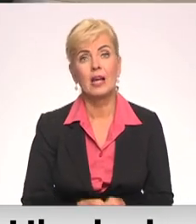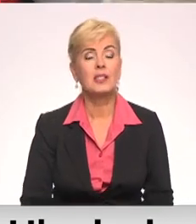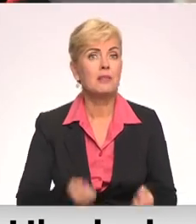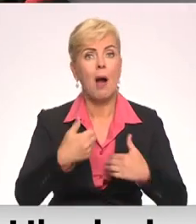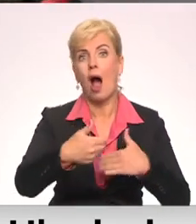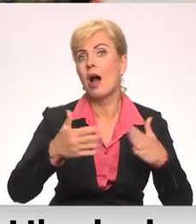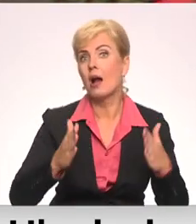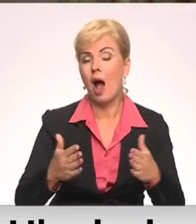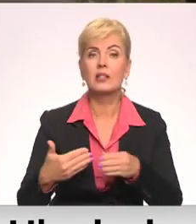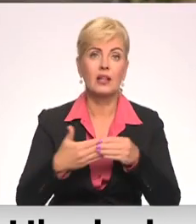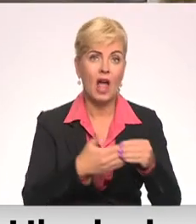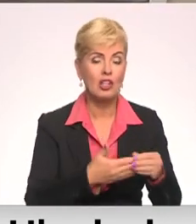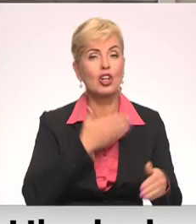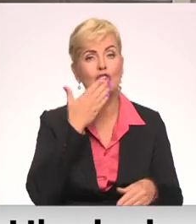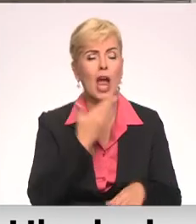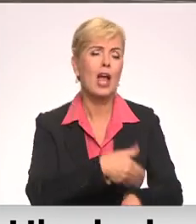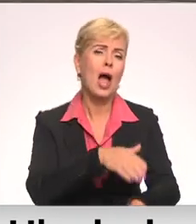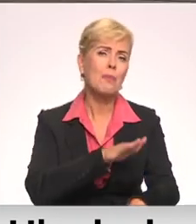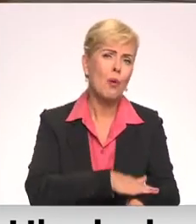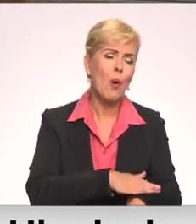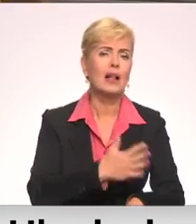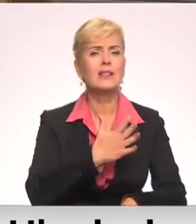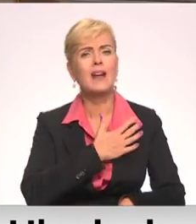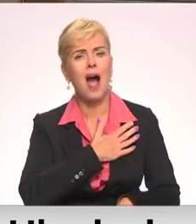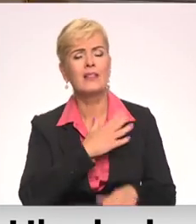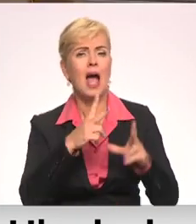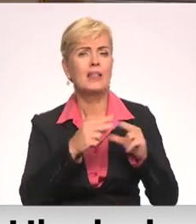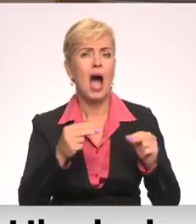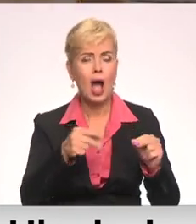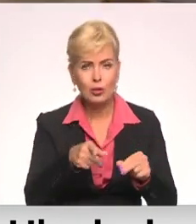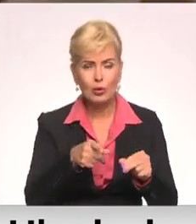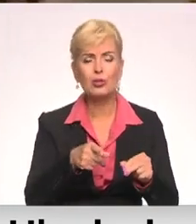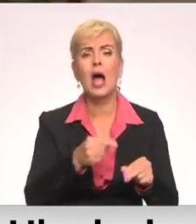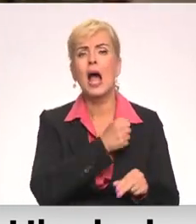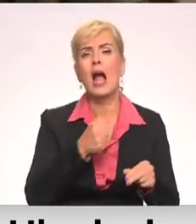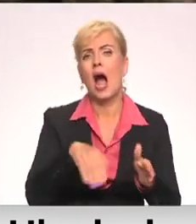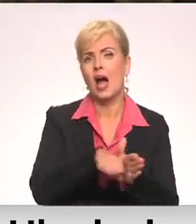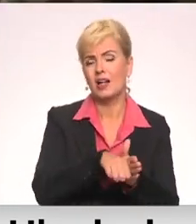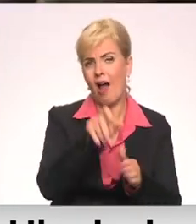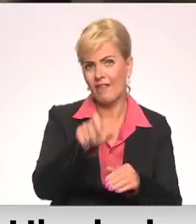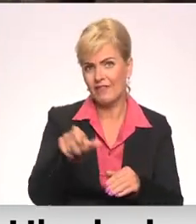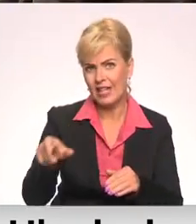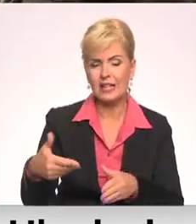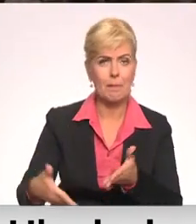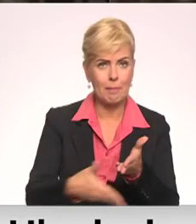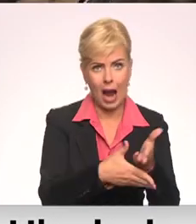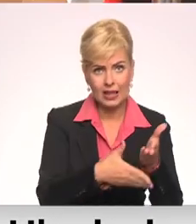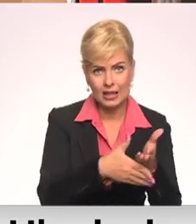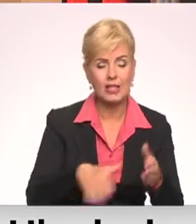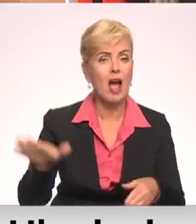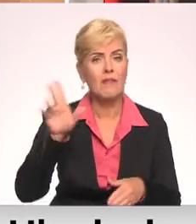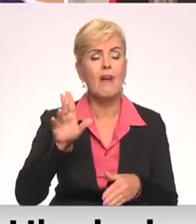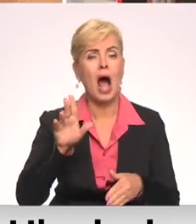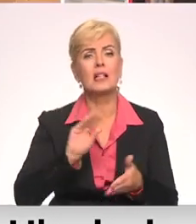Smagākās kastes nesā Čehijas, Polijas un Kanādas NATO paplašinātās klātbūtnes kaujas grupas karavīri. Valsts prezidenta